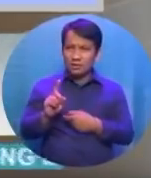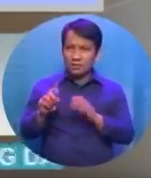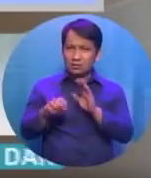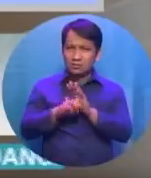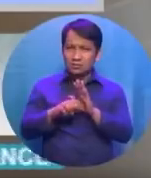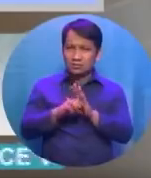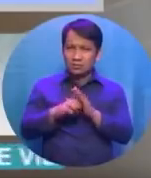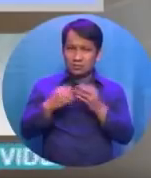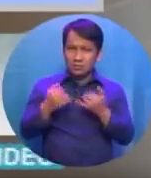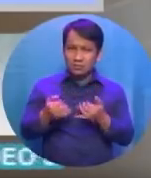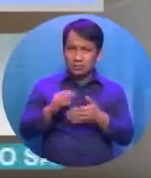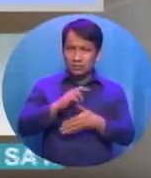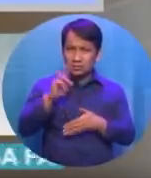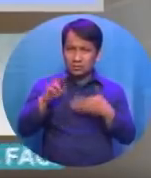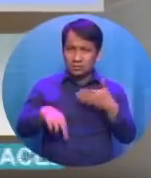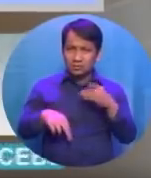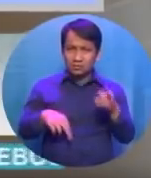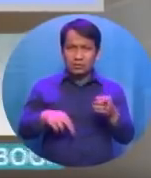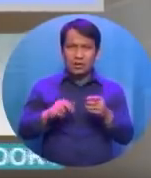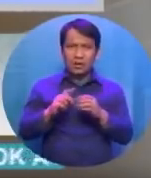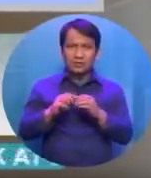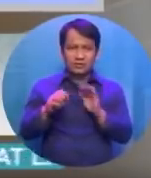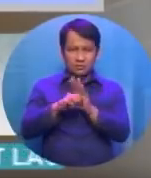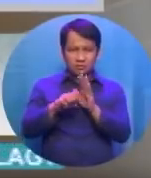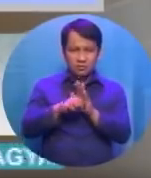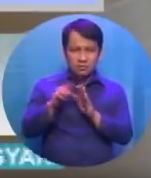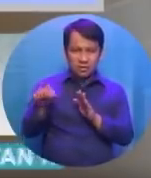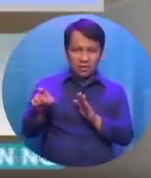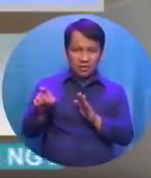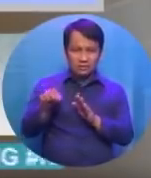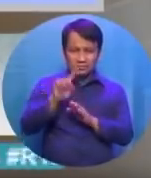halimbawa, ang resulta nito ay negative.